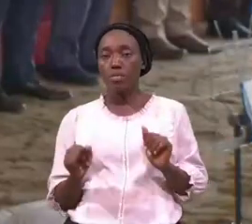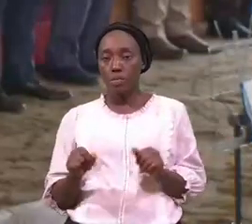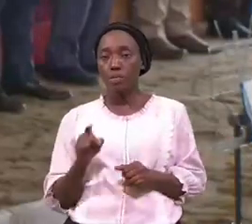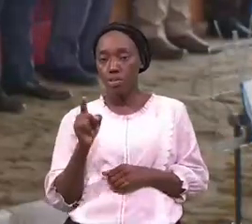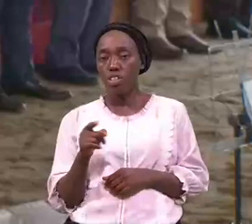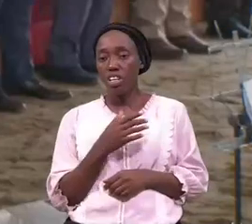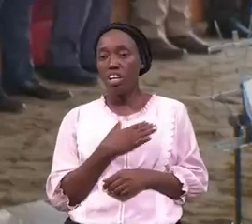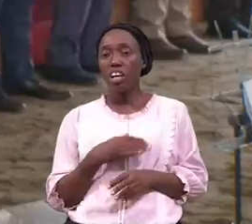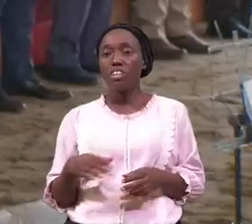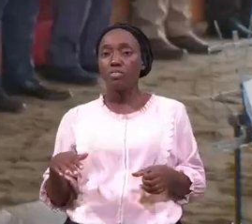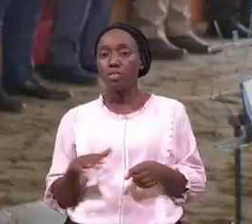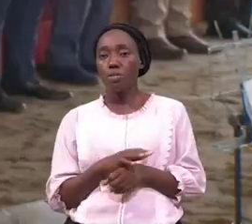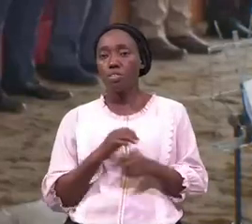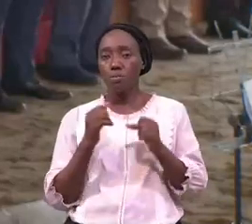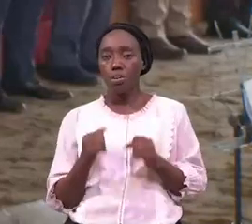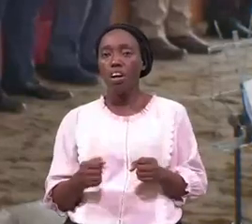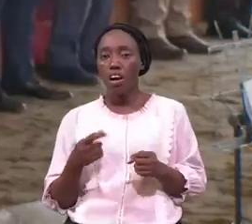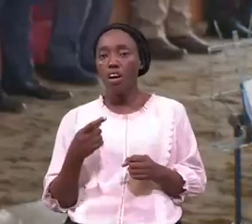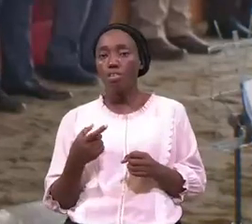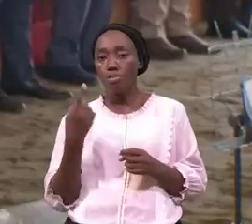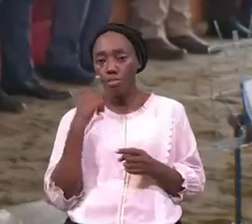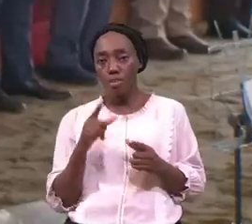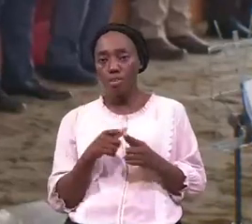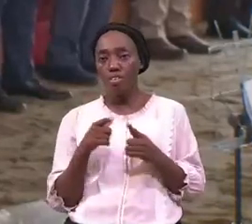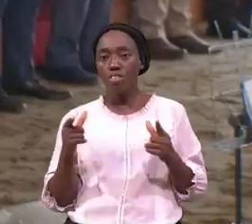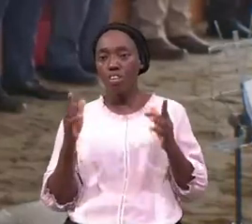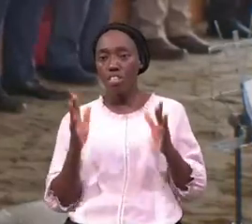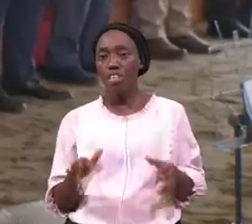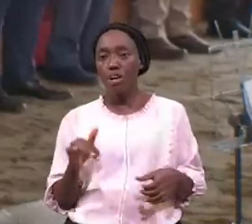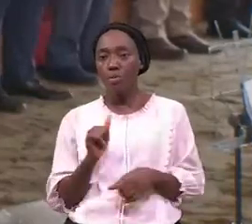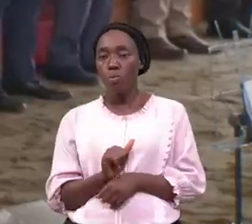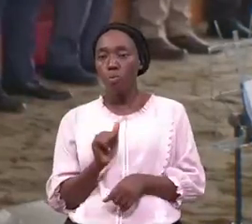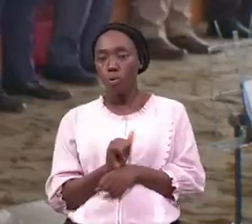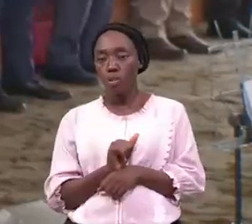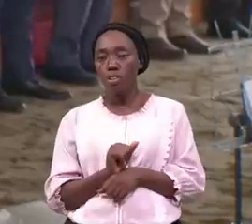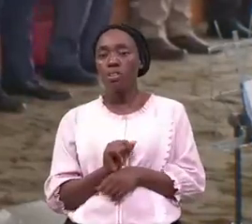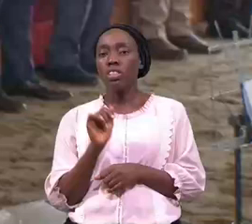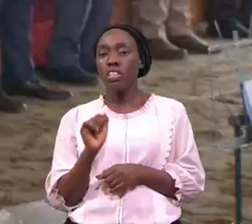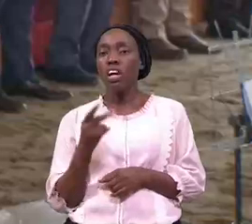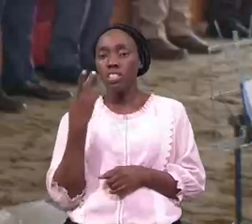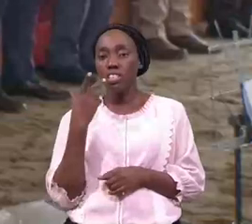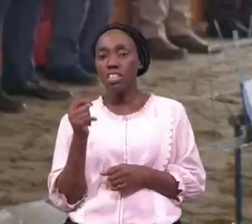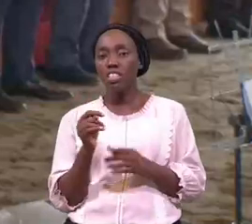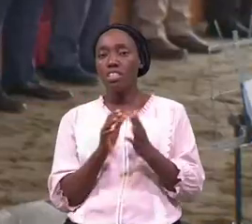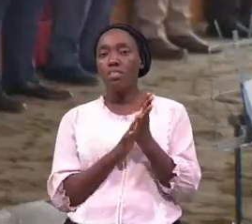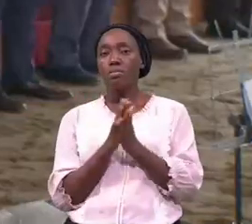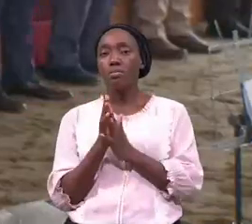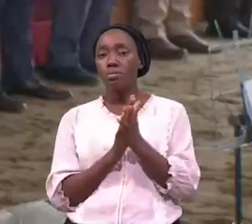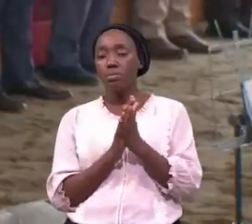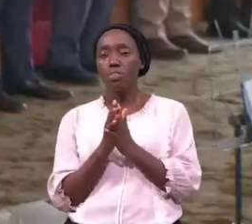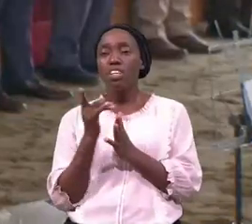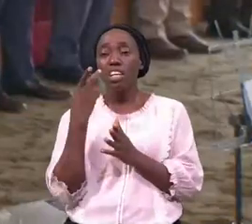Et t'équiper pour une grande œuvre. Tu vois, voilà la passion de notre Père